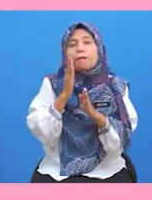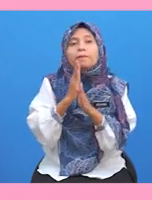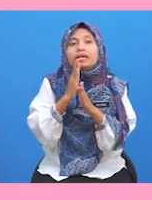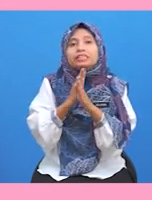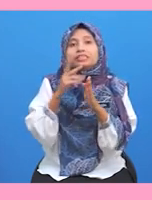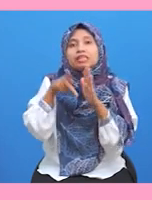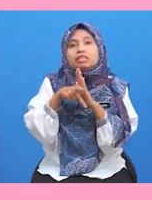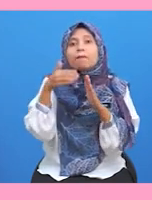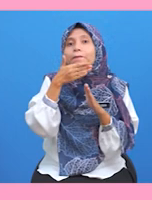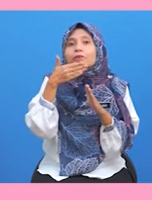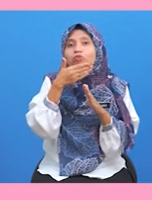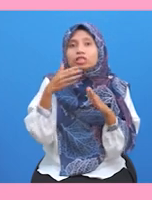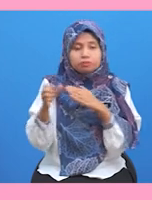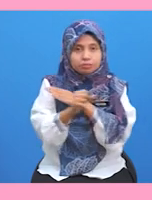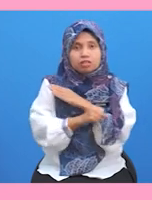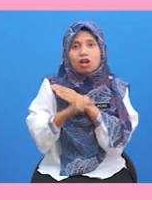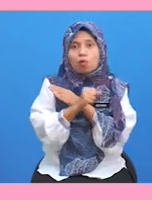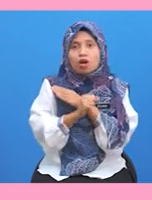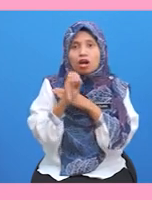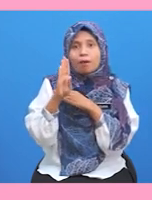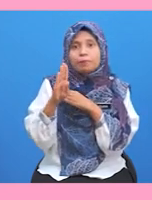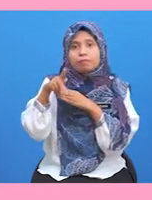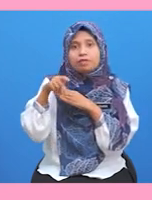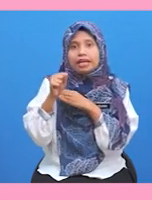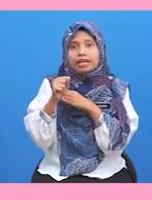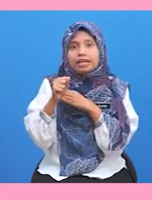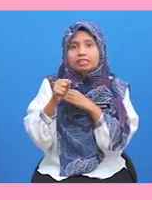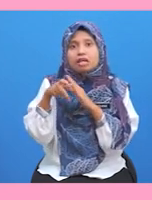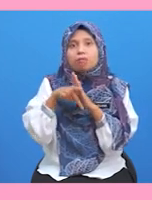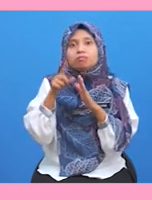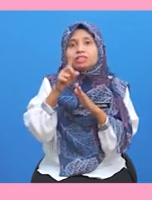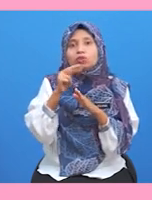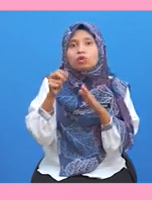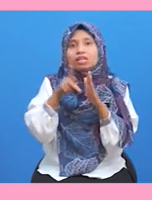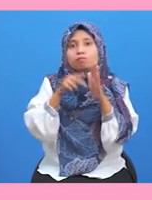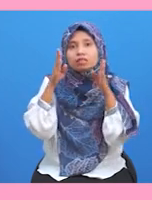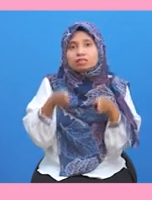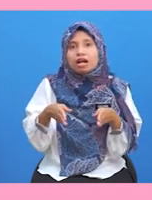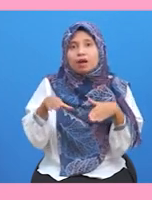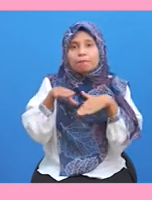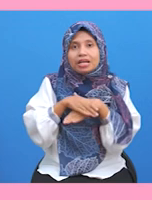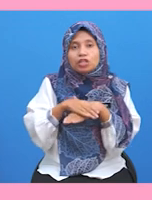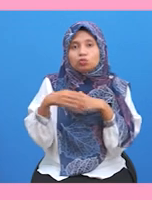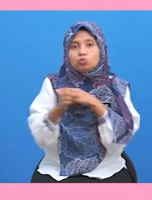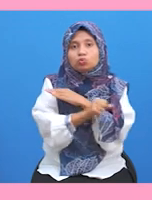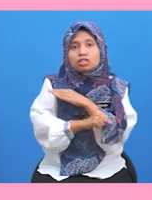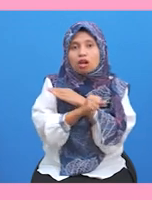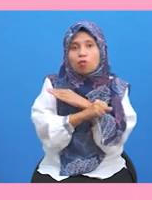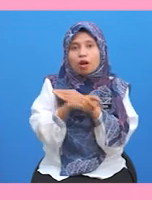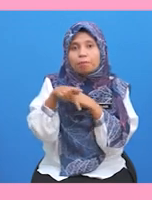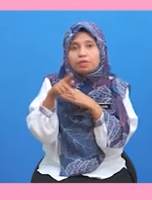Sarawak, BPS, Persatuan Kebangsaan Melayu Sarawak, PKMS, Persatuan Melayu